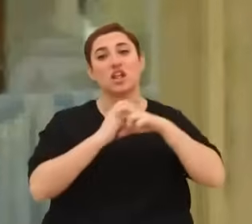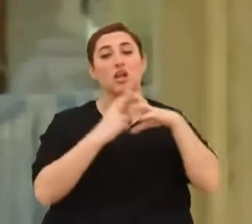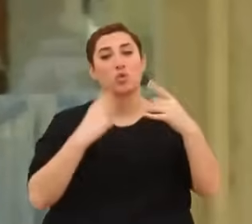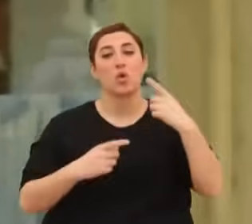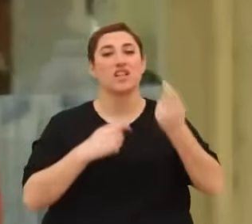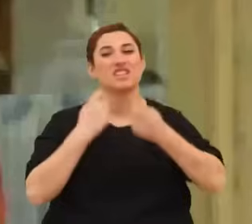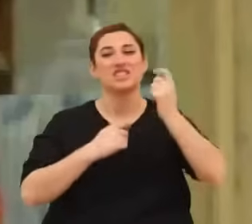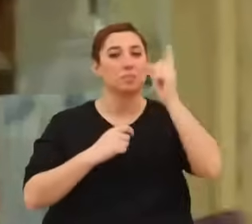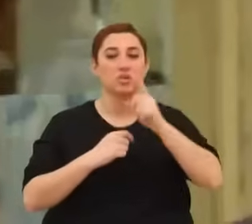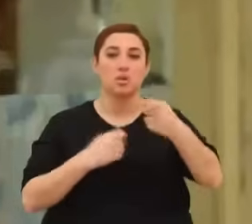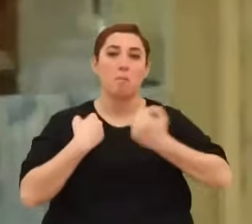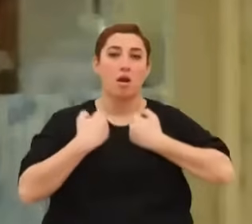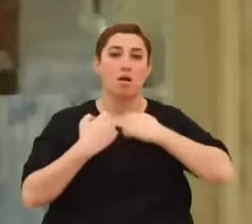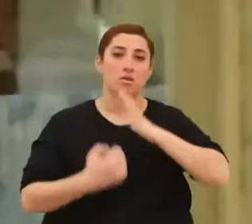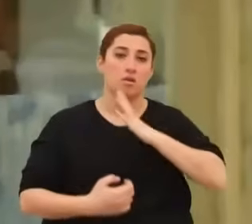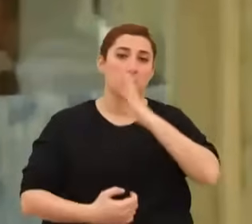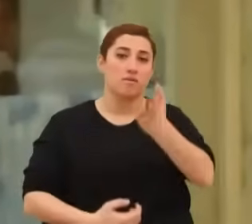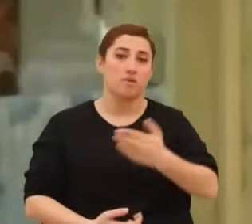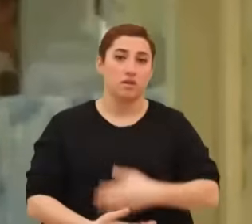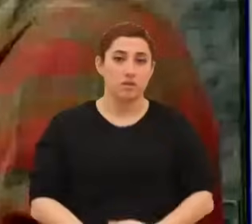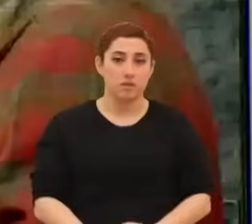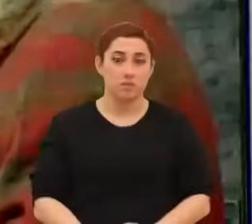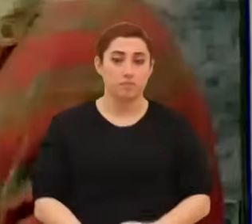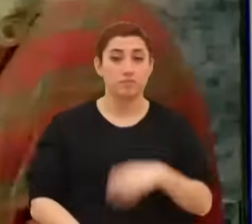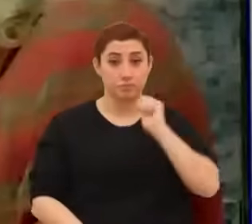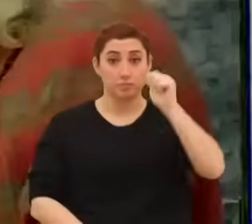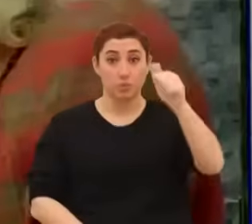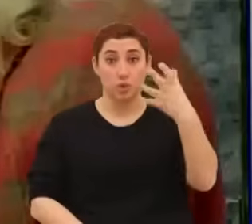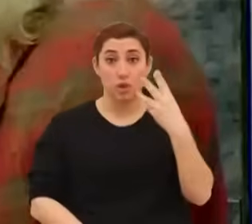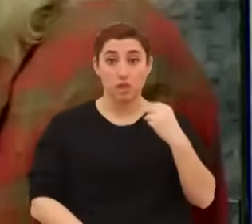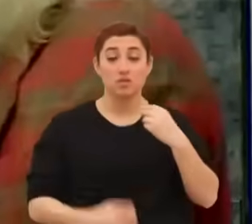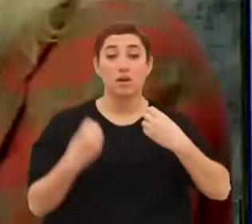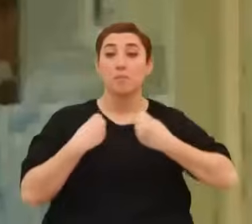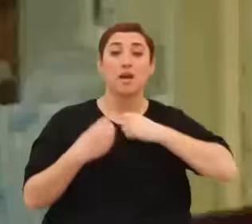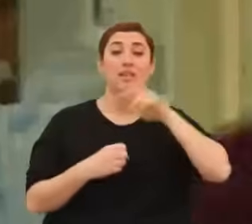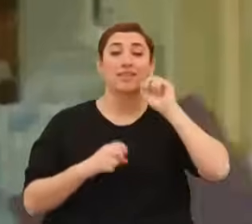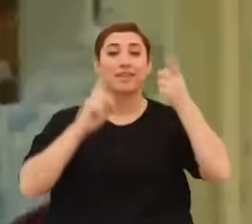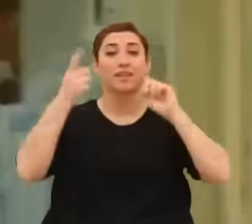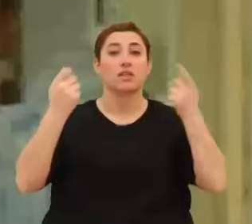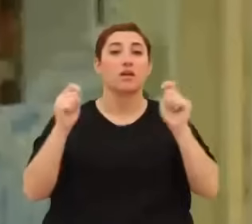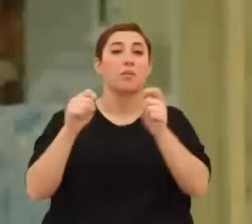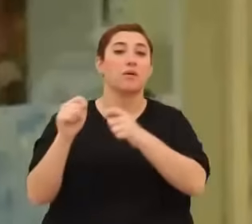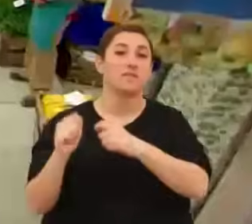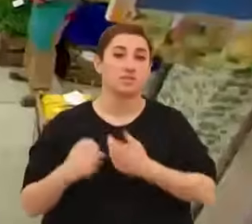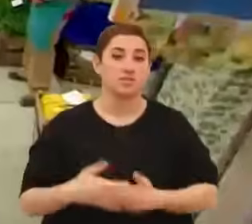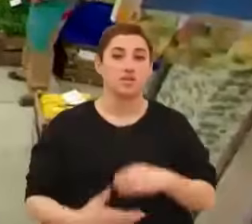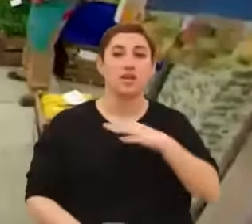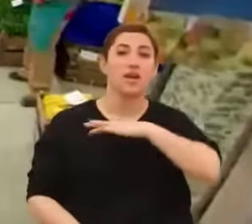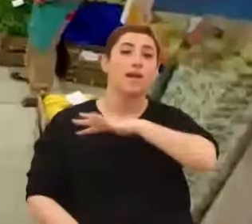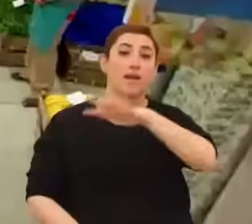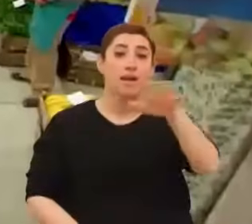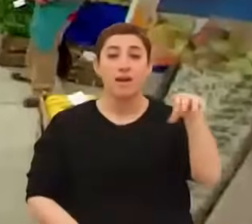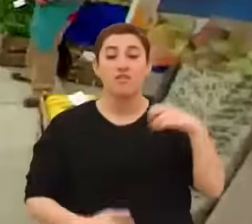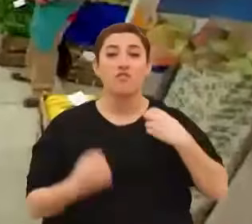olan mesleklerin başında bakkallar geliyor. Gün gelecek. Bakkallar tek tek kapanacak. Her